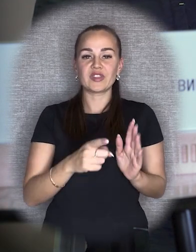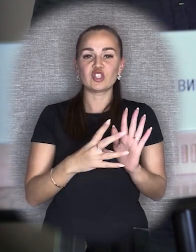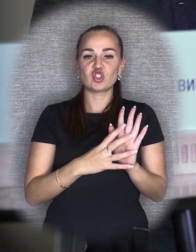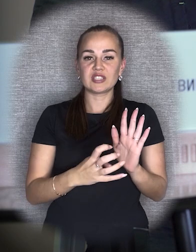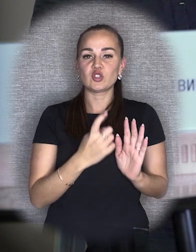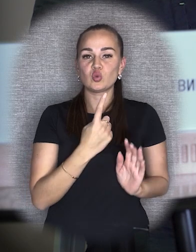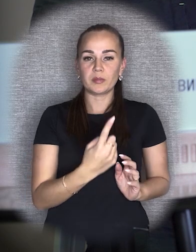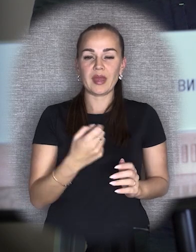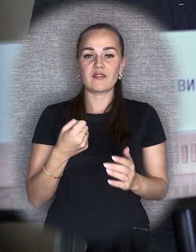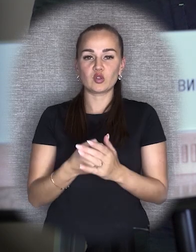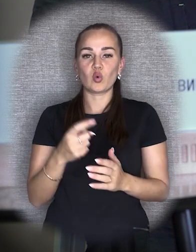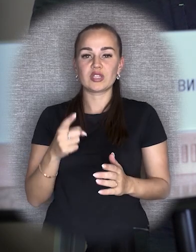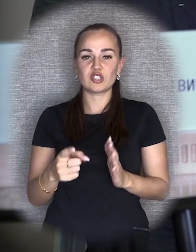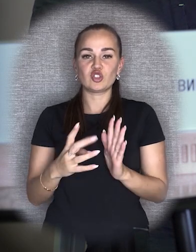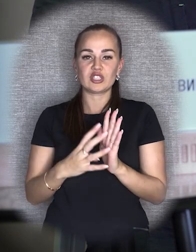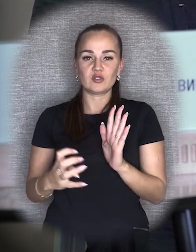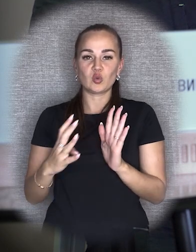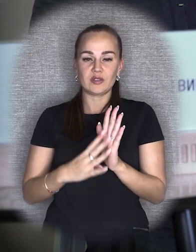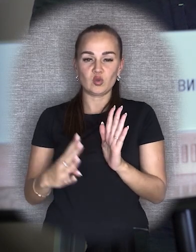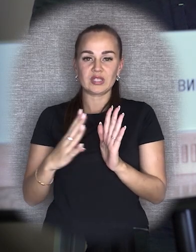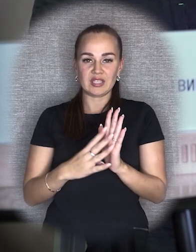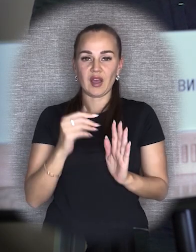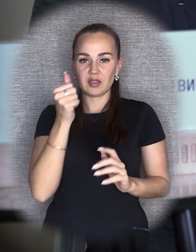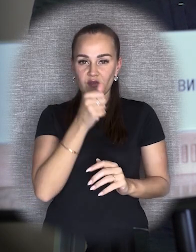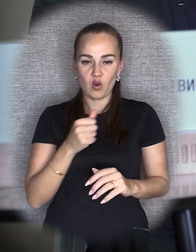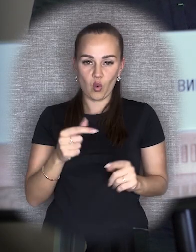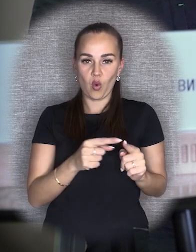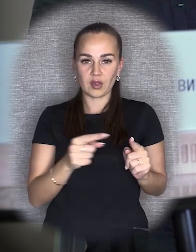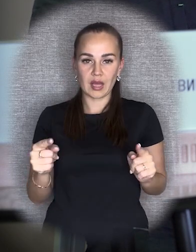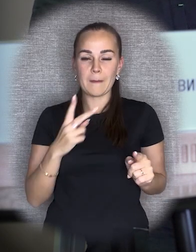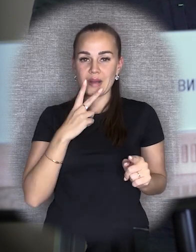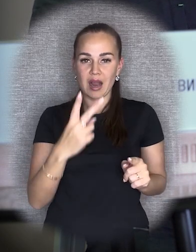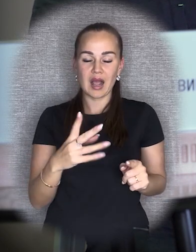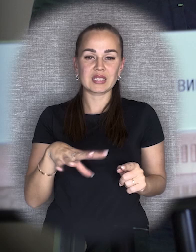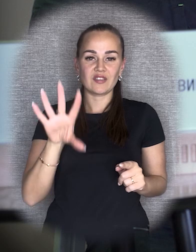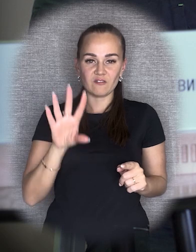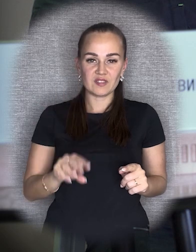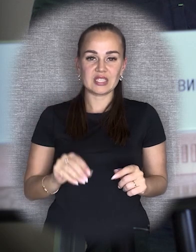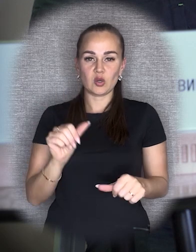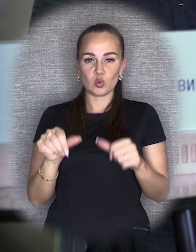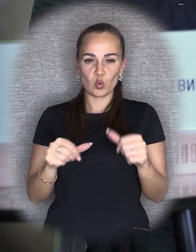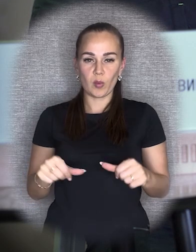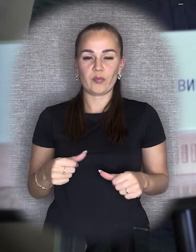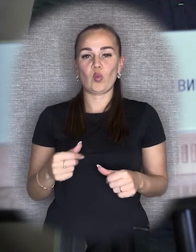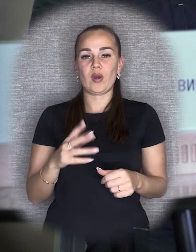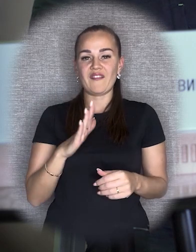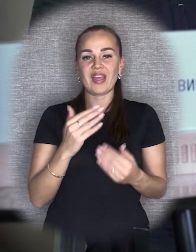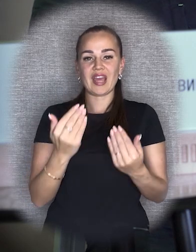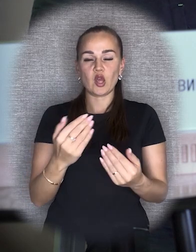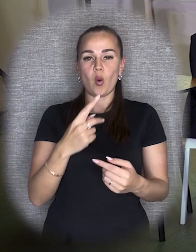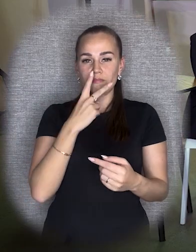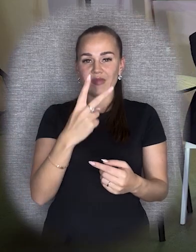1901 года до 1999 года, показывая всю скульптуру во всем